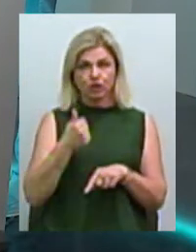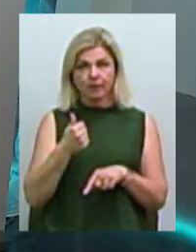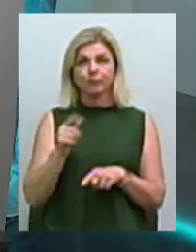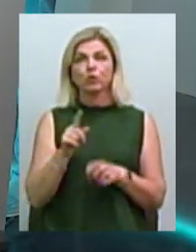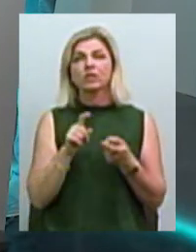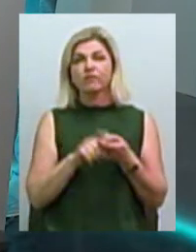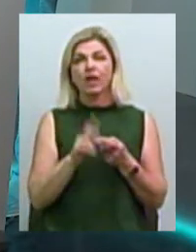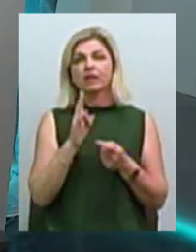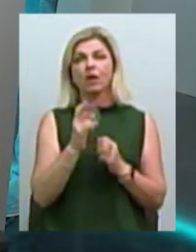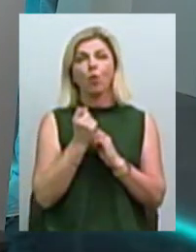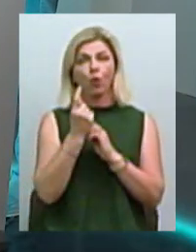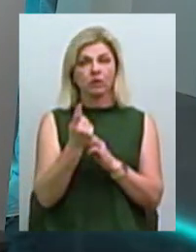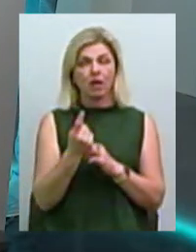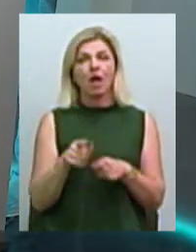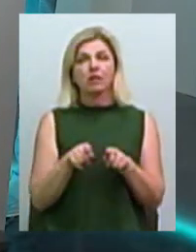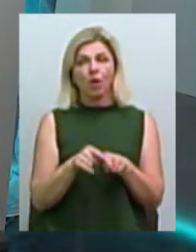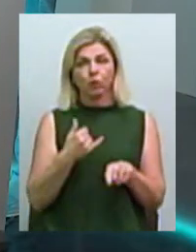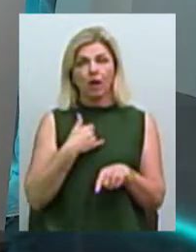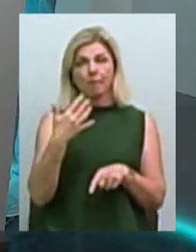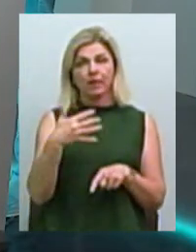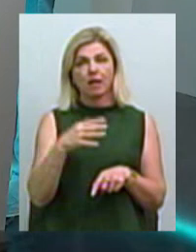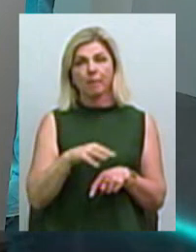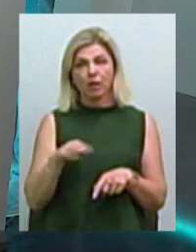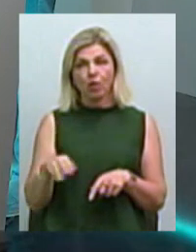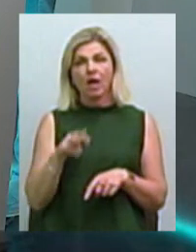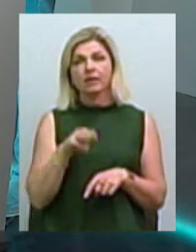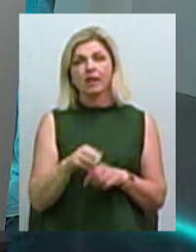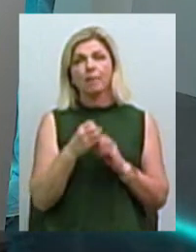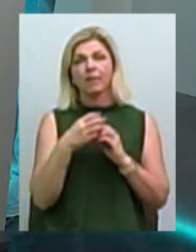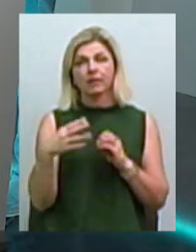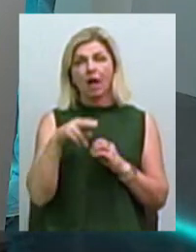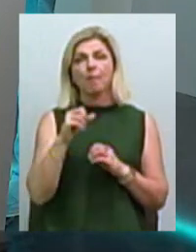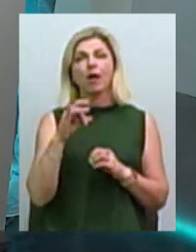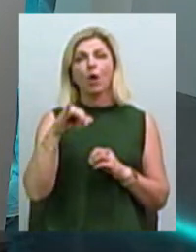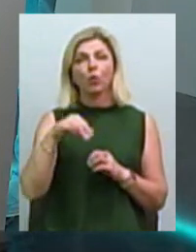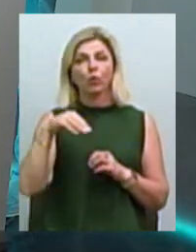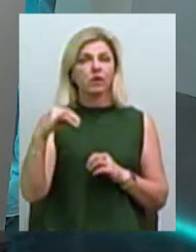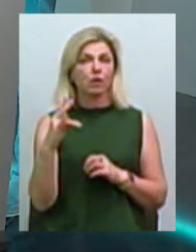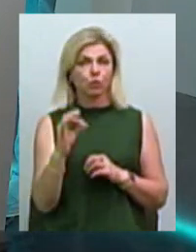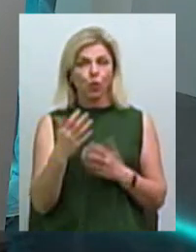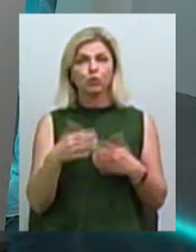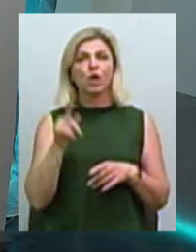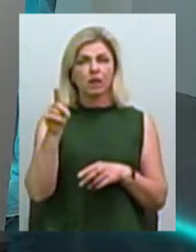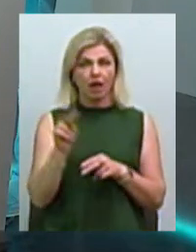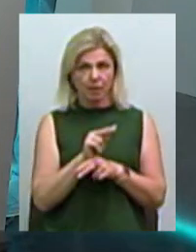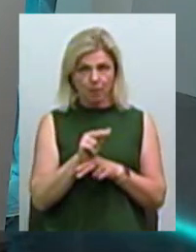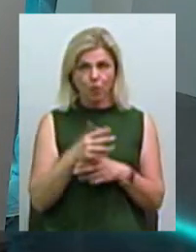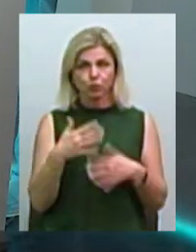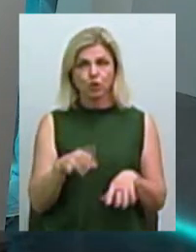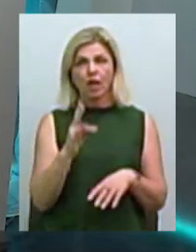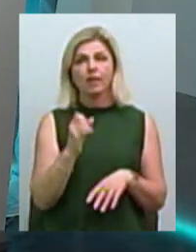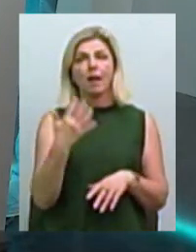стосується Н11. Також у нас було 50 мільйонів на дорогу Т-1507. Це Парутіна. Вже там виконаний ремонт робіт на 50